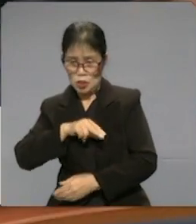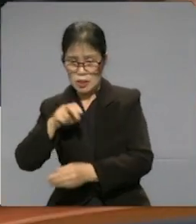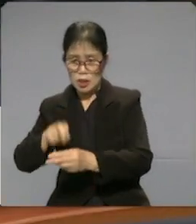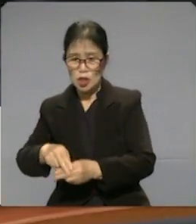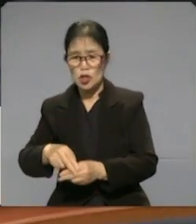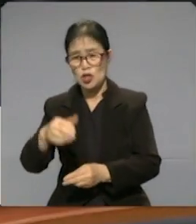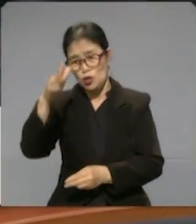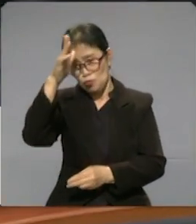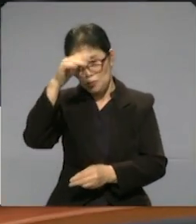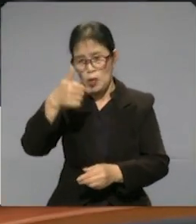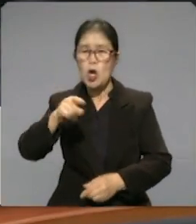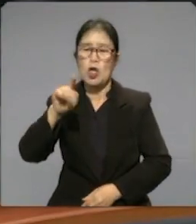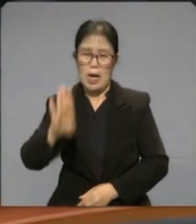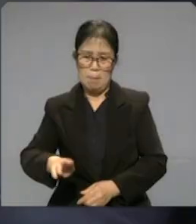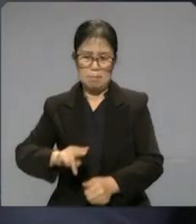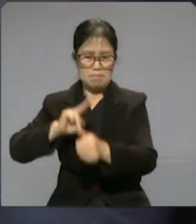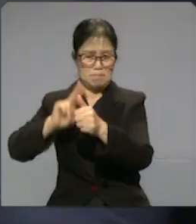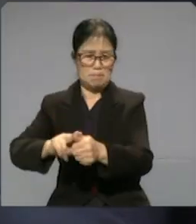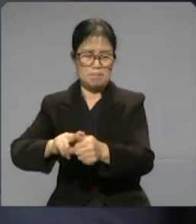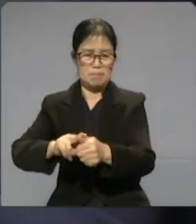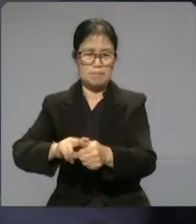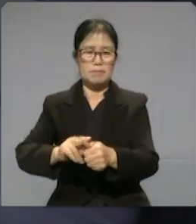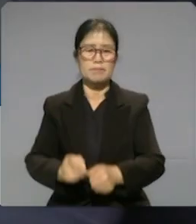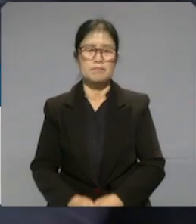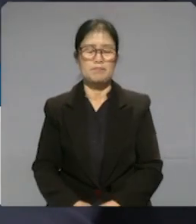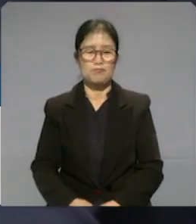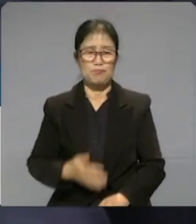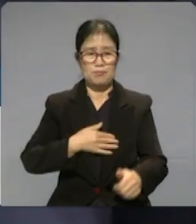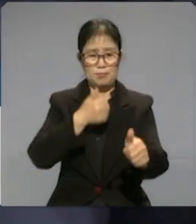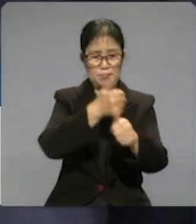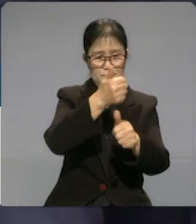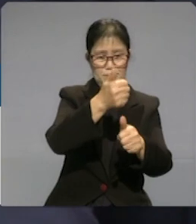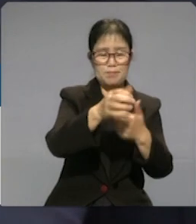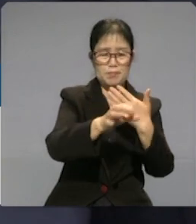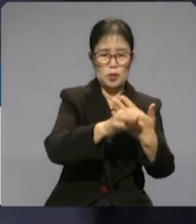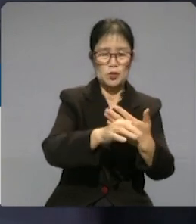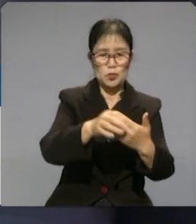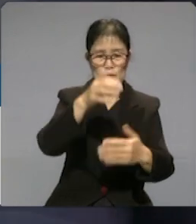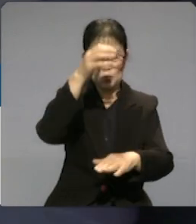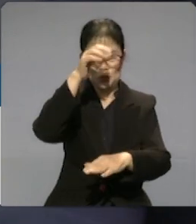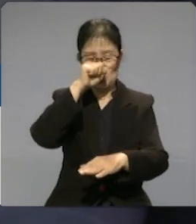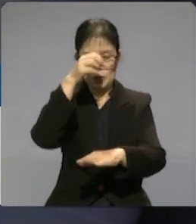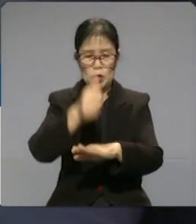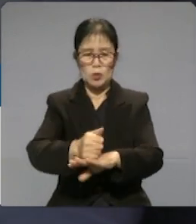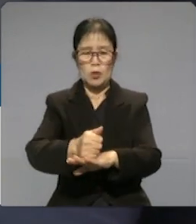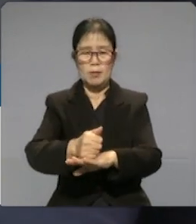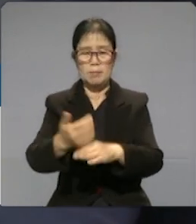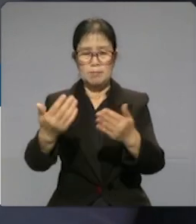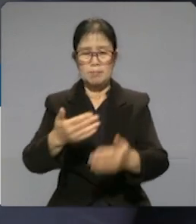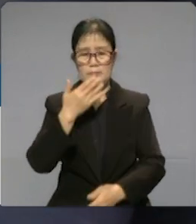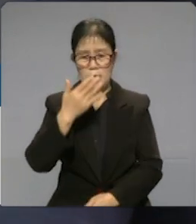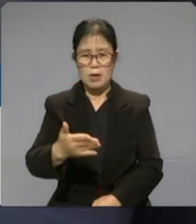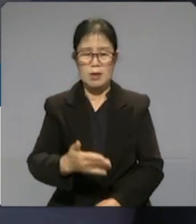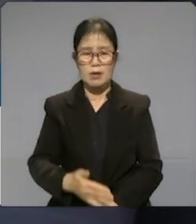갑에 도전장을 낸다는 계획이고, 우리가 이제 이기면 좀 더 좋은